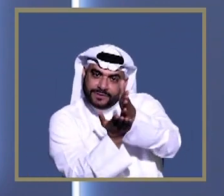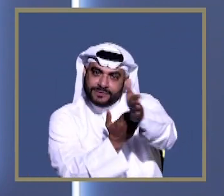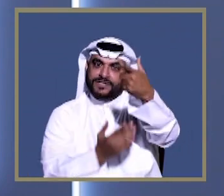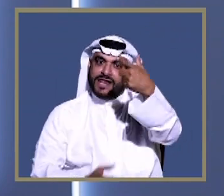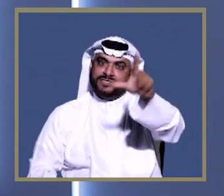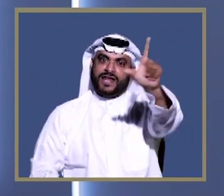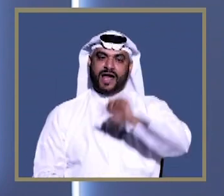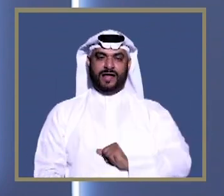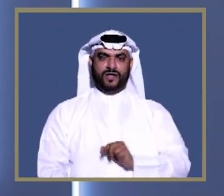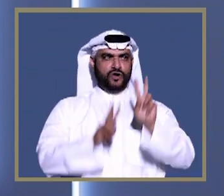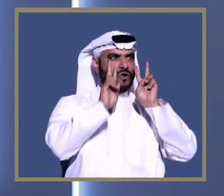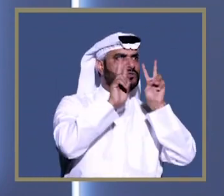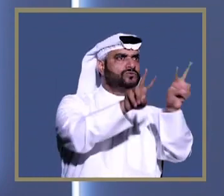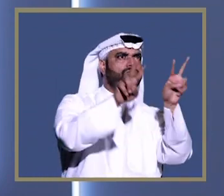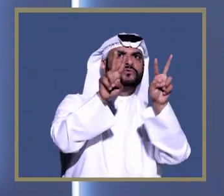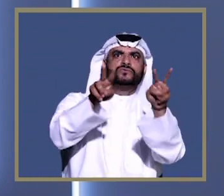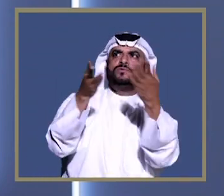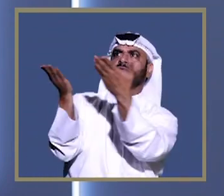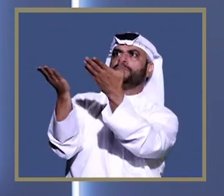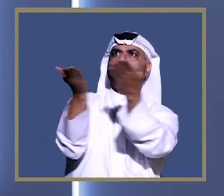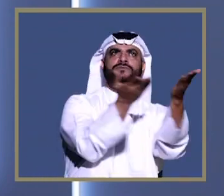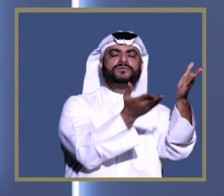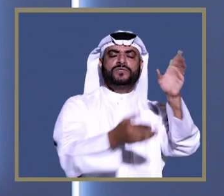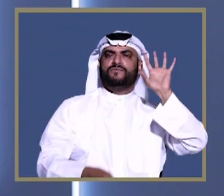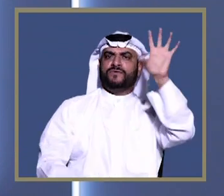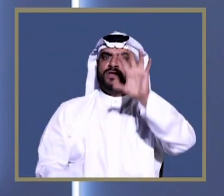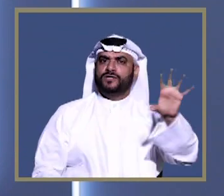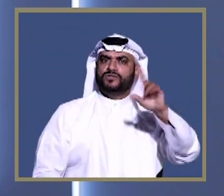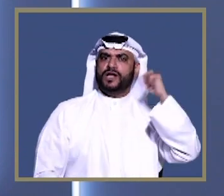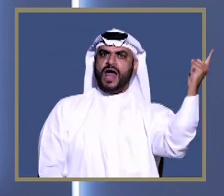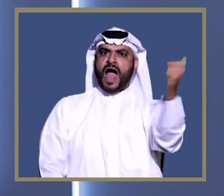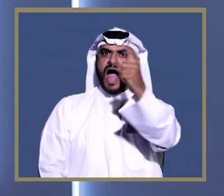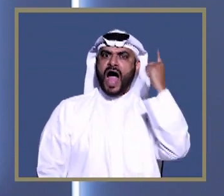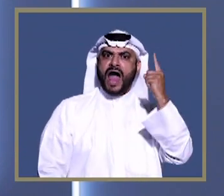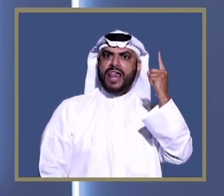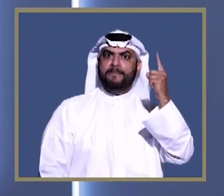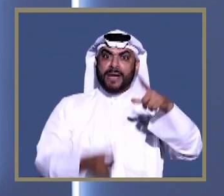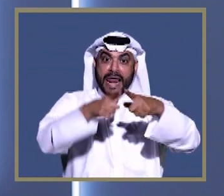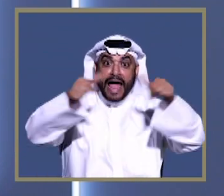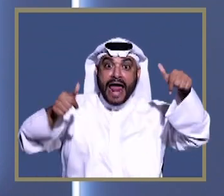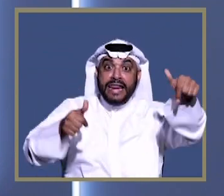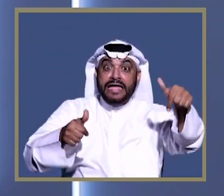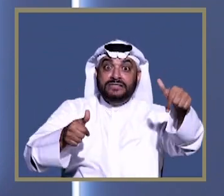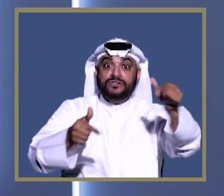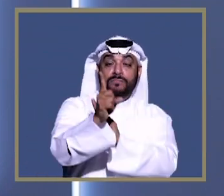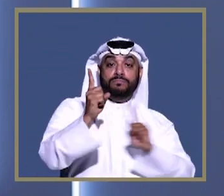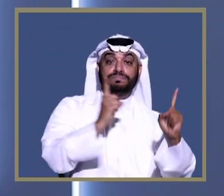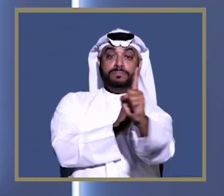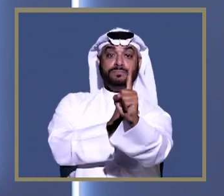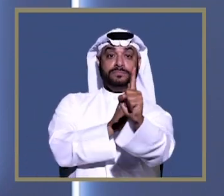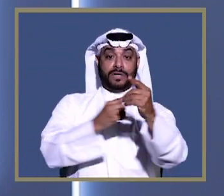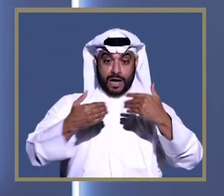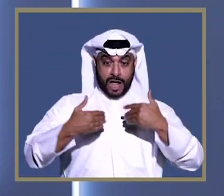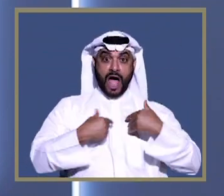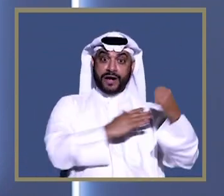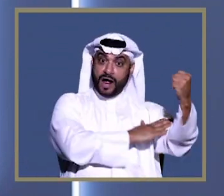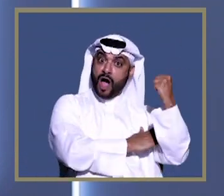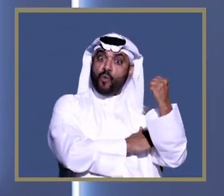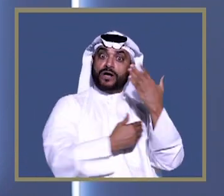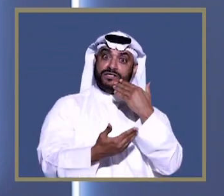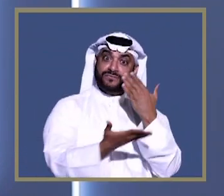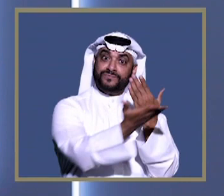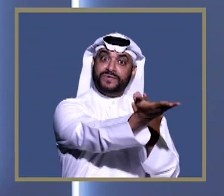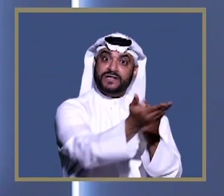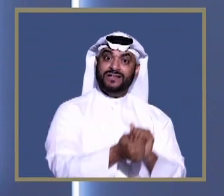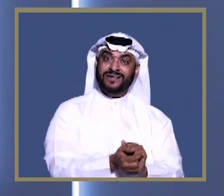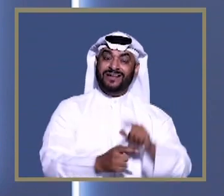اليوم نشوف في دول كثيرة سبقت الكويت، وإحنا عندنا كل الطاقات.